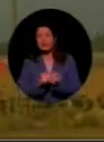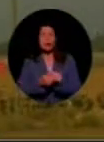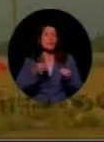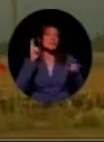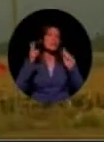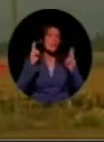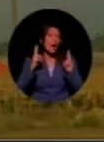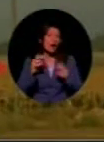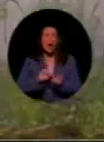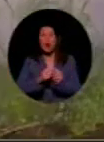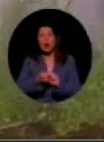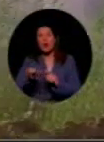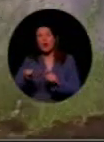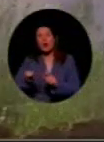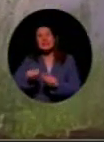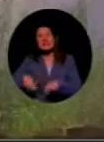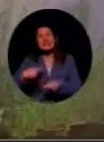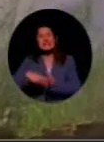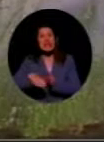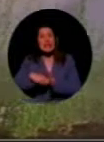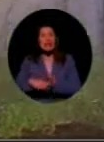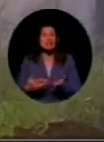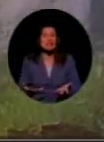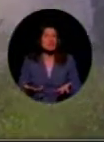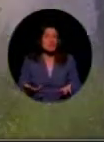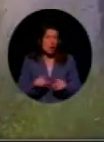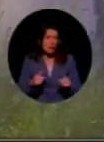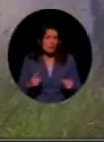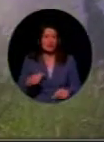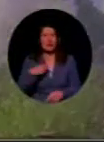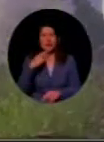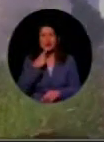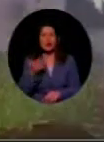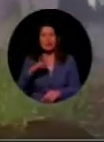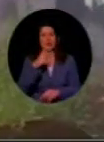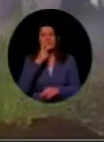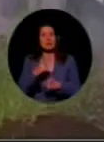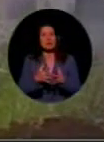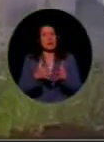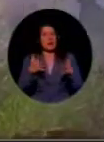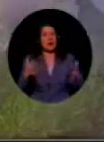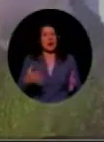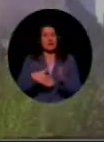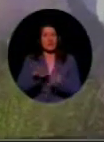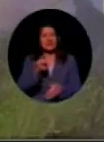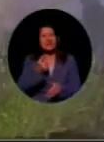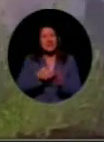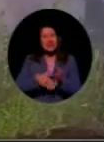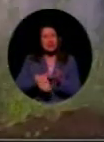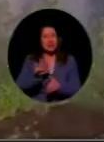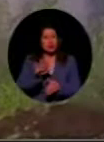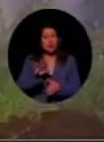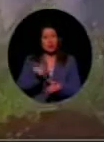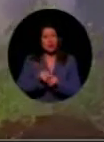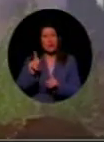לך איזושהי סנדלריה, ואני אומר את הדבר הבא, בואו נסתכל בצורה רחבה יותר, קצת יותר כמו שזה היה במלחמת לבנון השנייה,